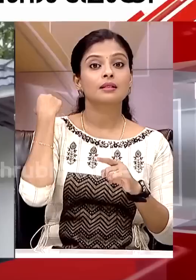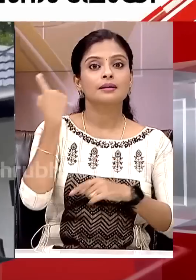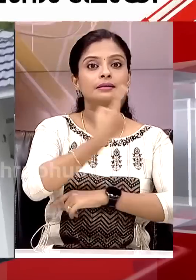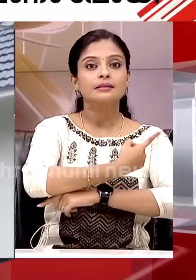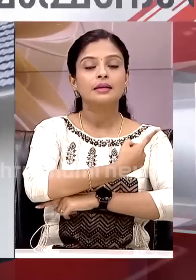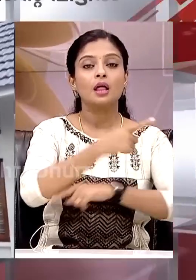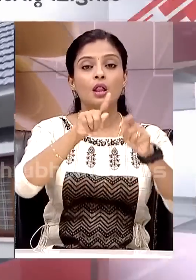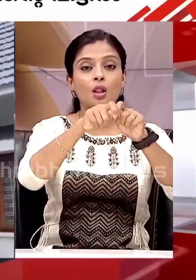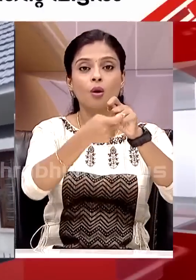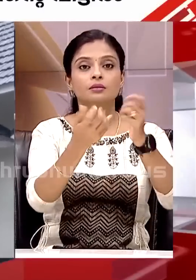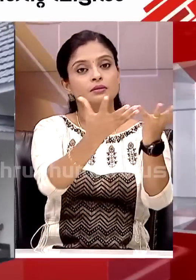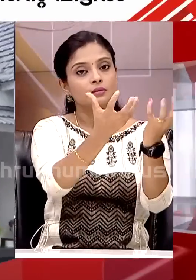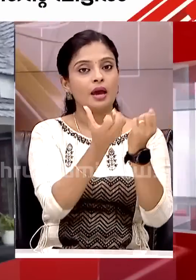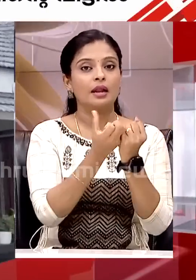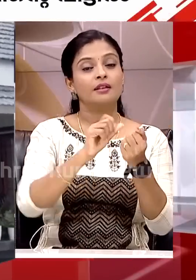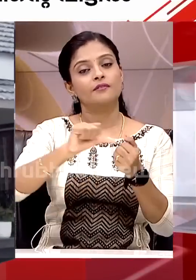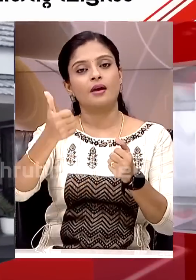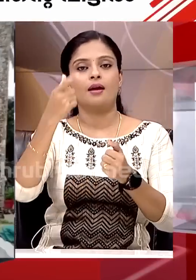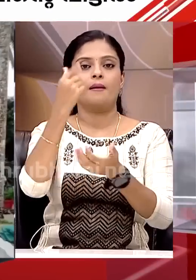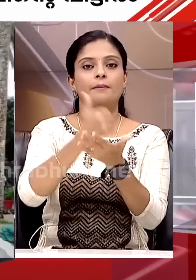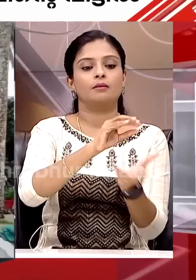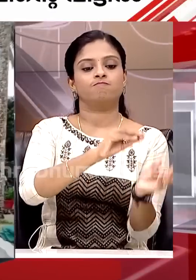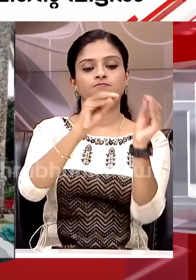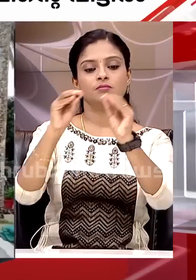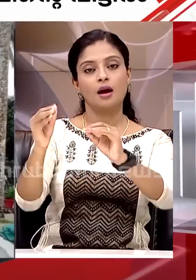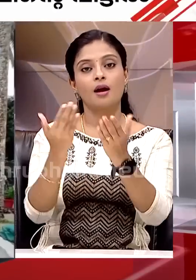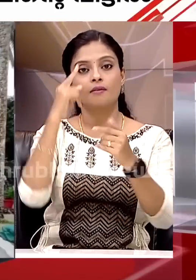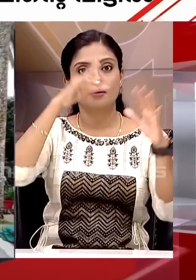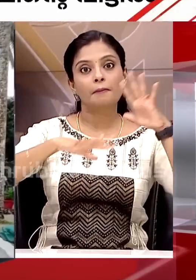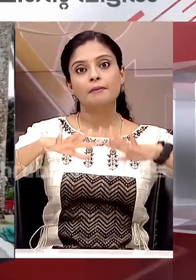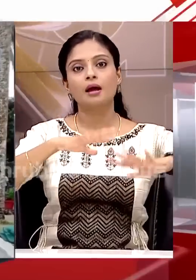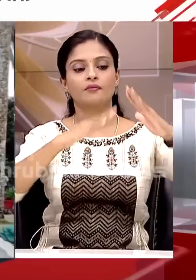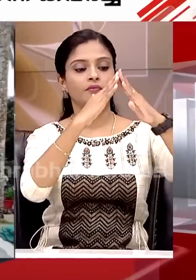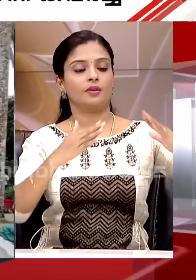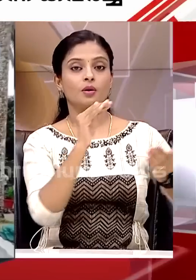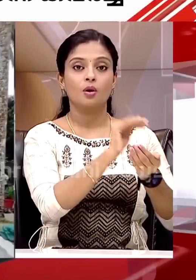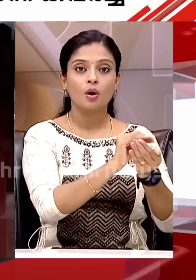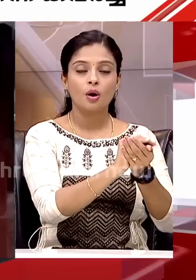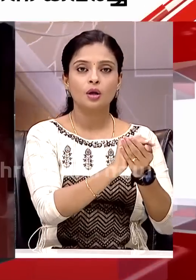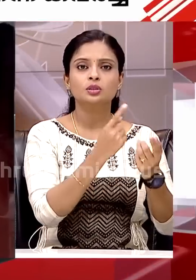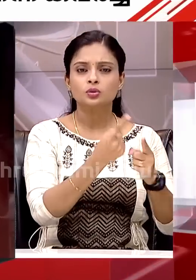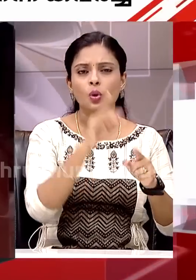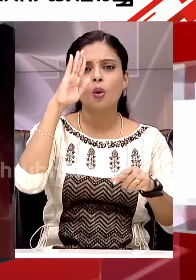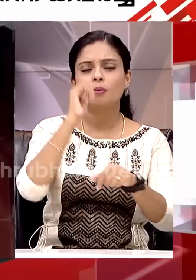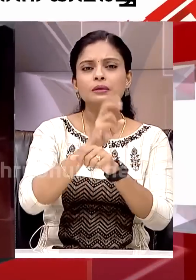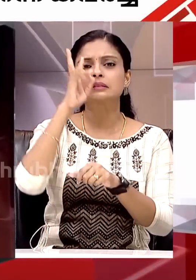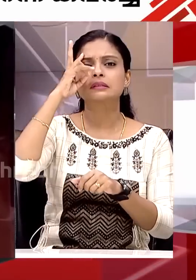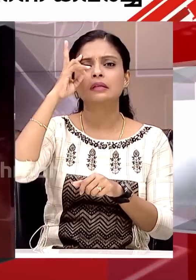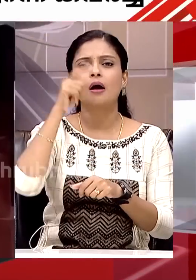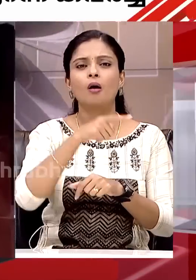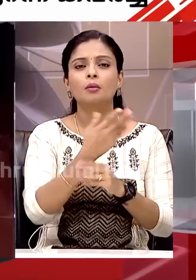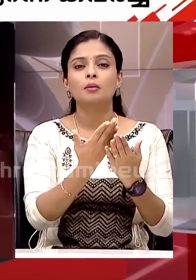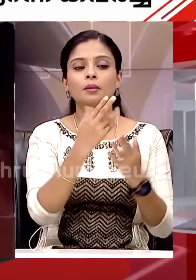നിന്നെടുത്ത് മറ്റൊരു ലോക്കറിലേക്ക് മാറ്റാനായി വീട്ടിൽ സൂക്ഷിച്ചിരിക്കുകയായിരുന്നു. അതുകൊണ്ട് തന്നെയാണ് പോലീസ് ഇത് കൃത്യമായി ഈ വീടിനെ പറ്റി